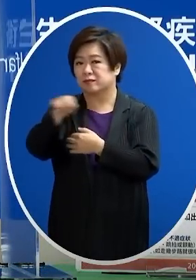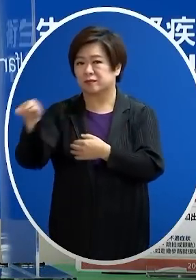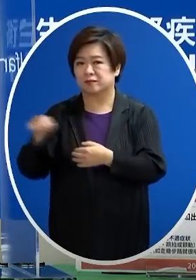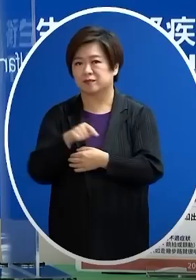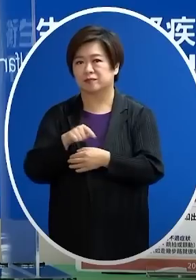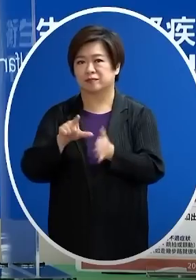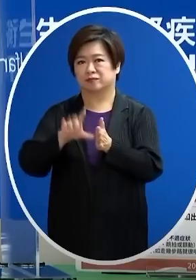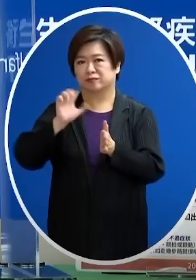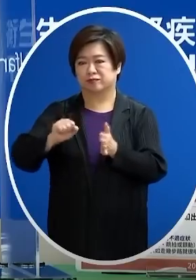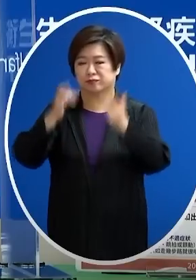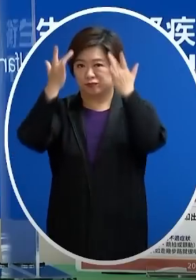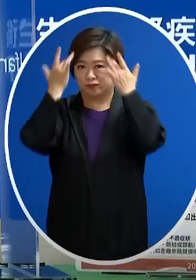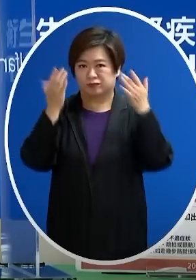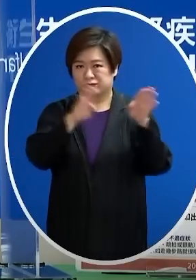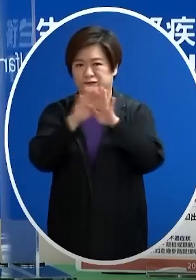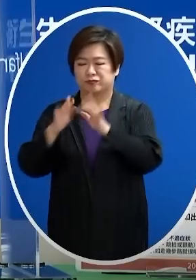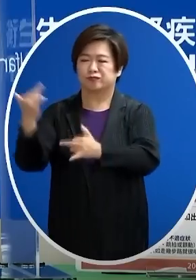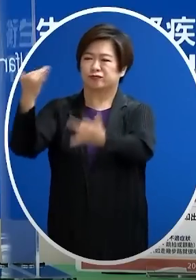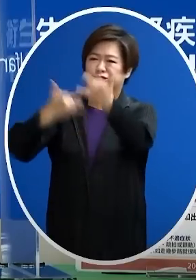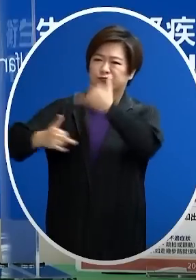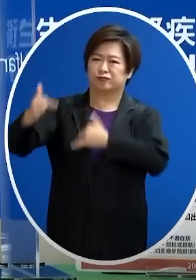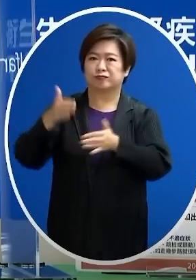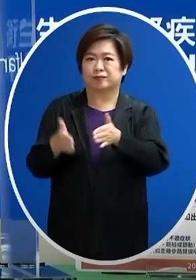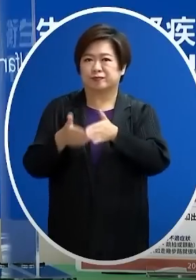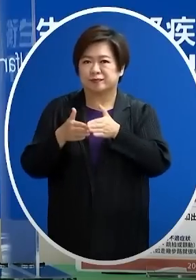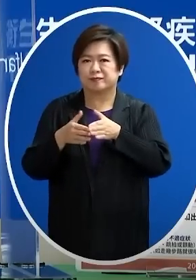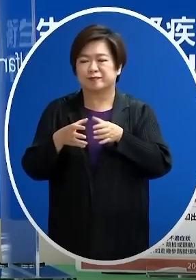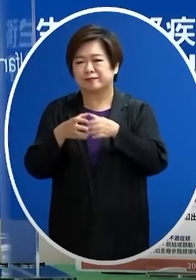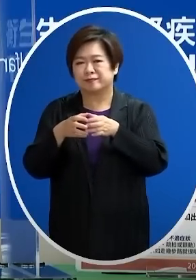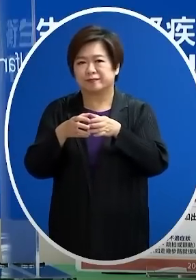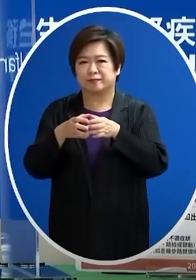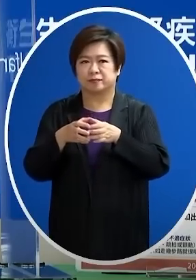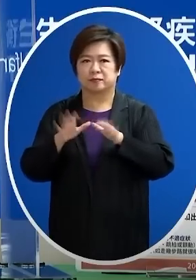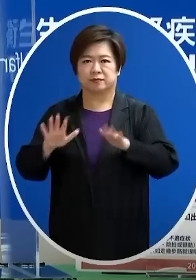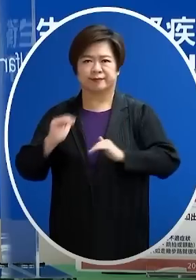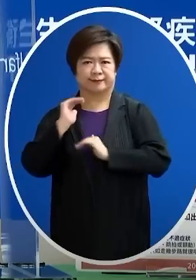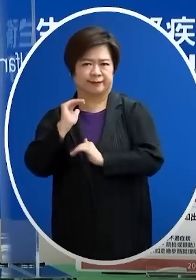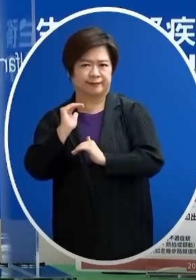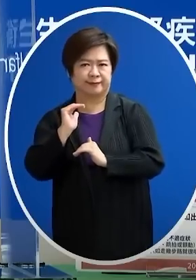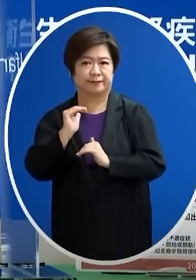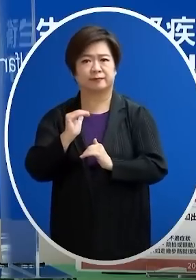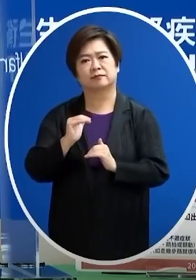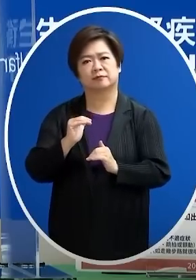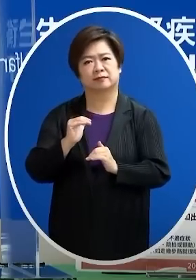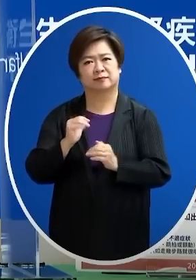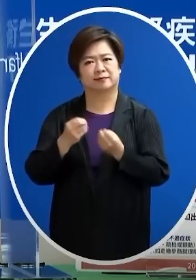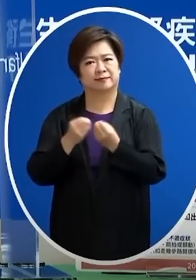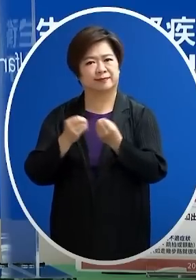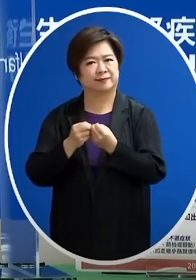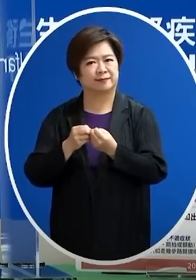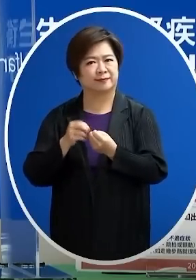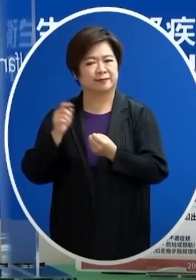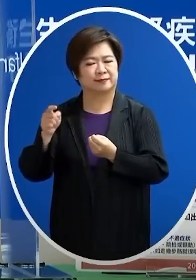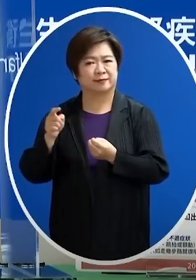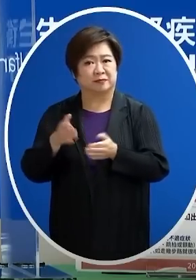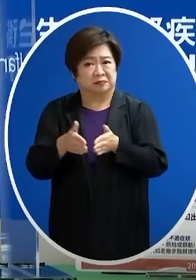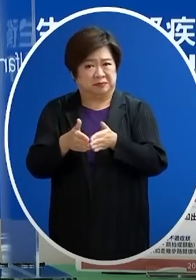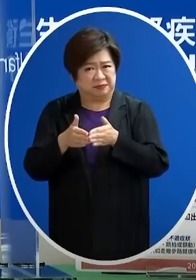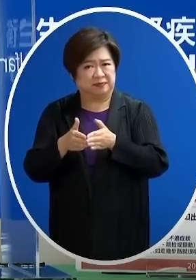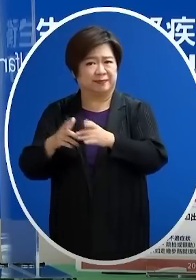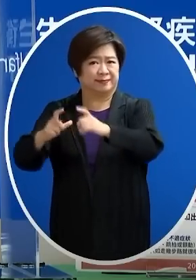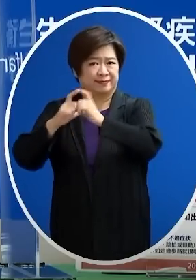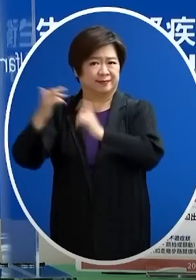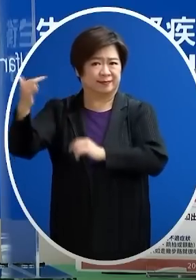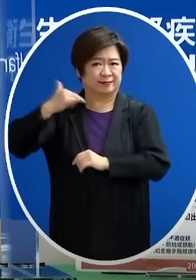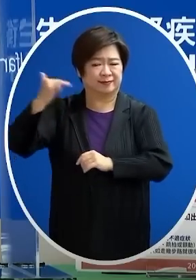都是利用这段时间回来，那怎么样在有限开放的资源里面让这些相关这些最需要的